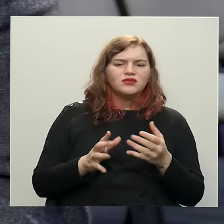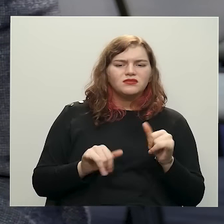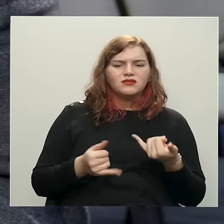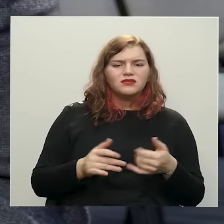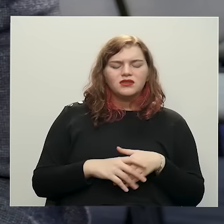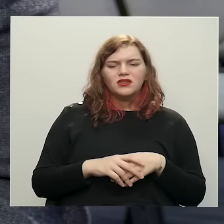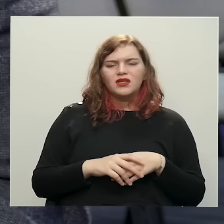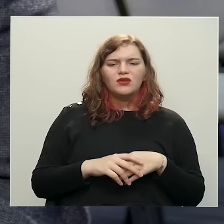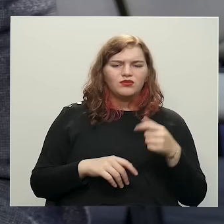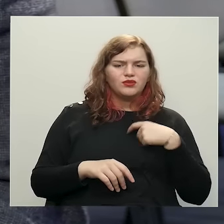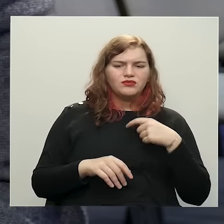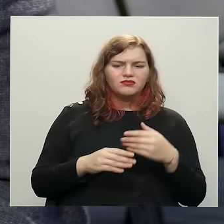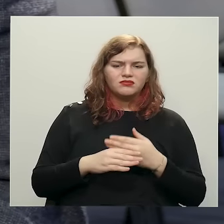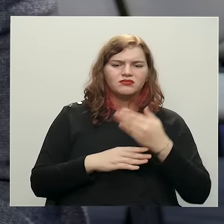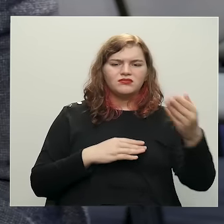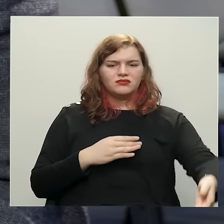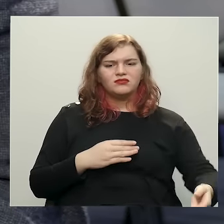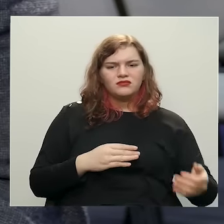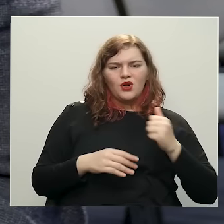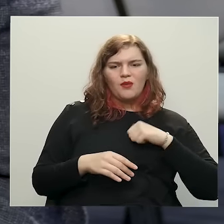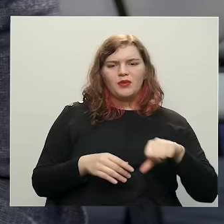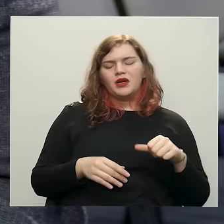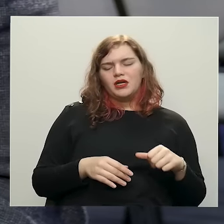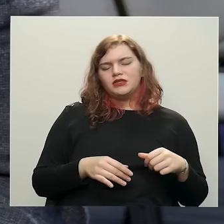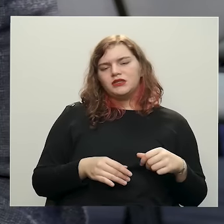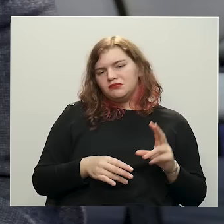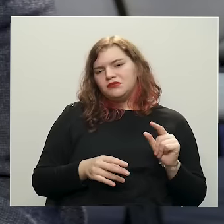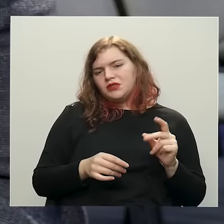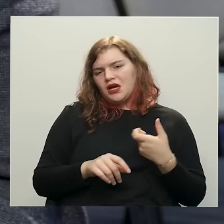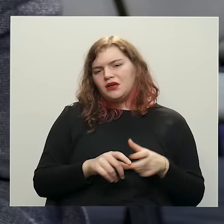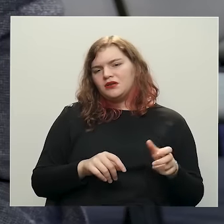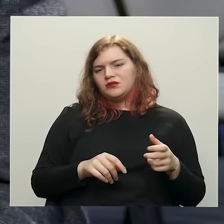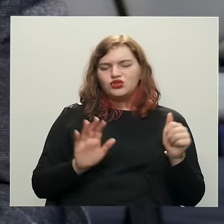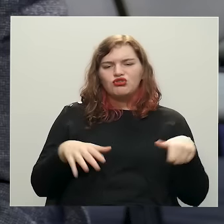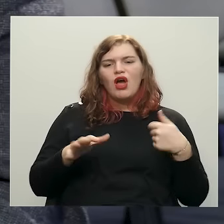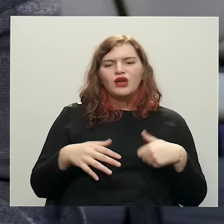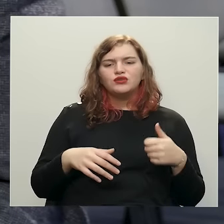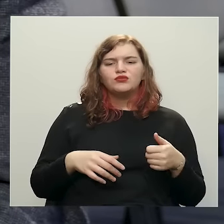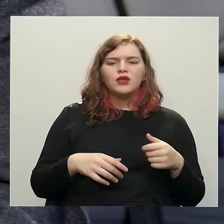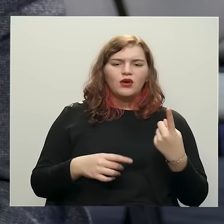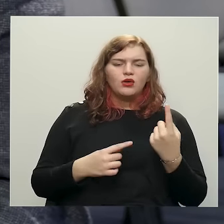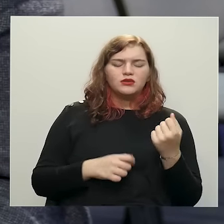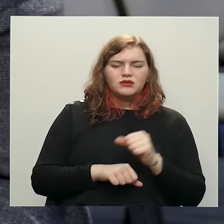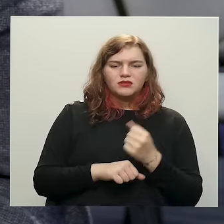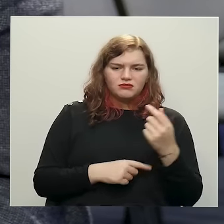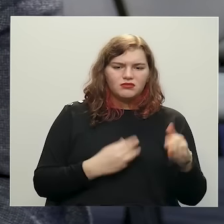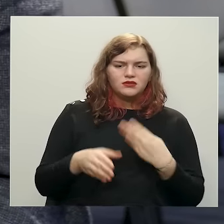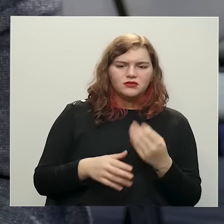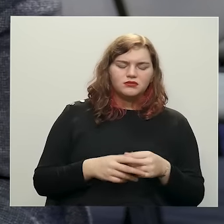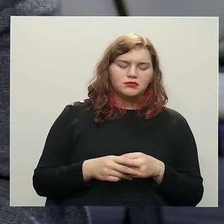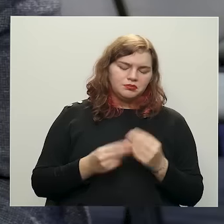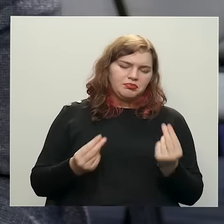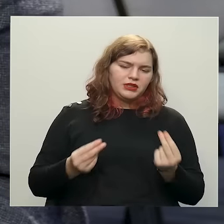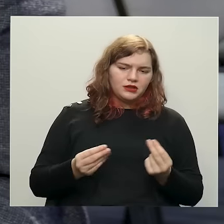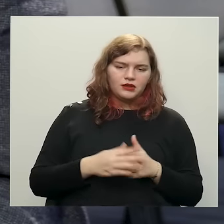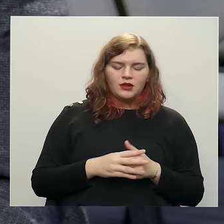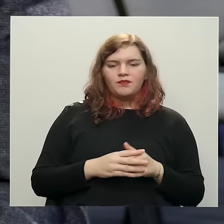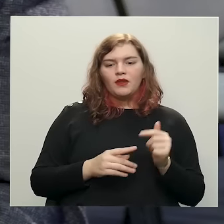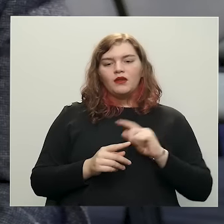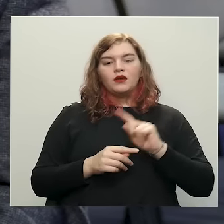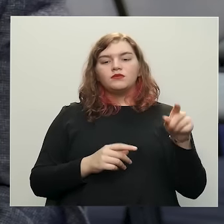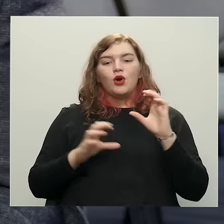întâmplat? Puteți să ne amânați operația? Da, măi, veniți pe 16, după săptămână. Și atunci